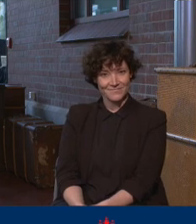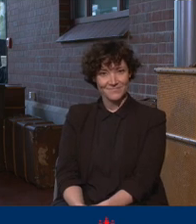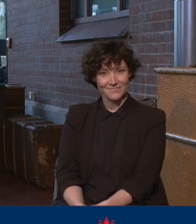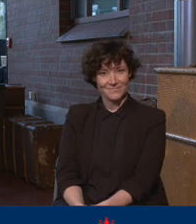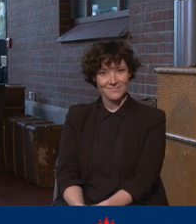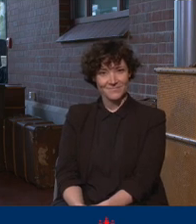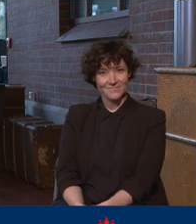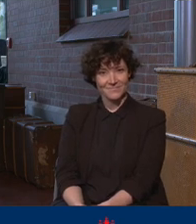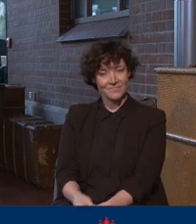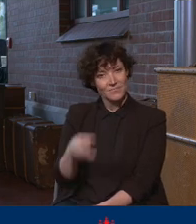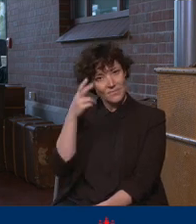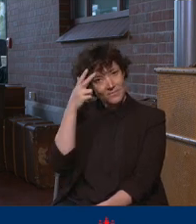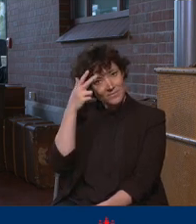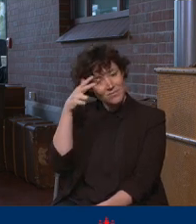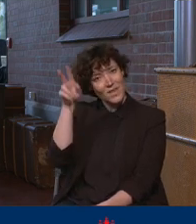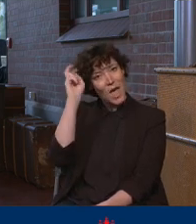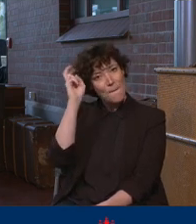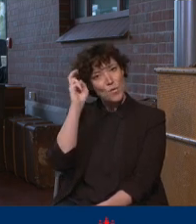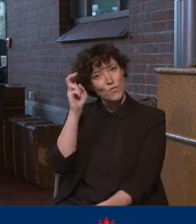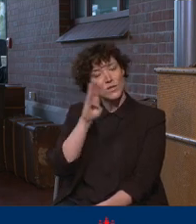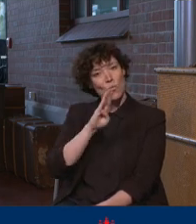herr professor ehrentag